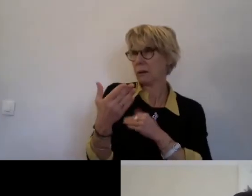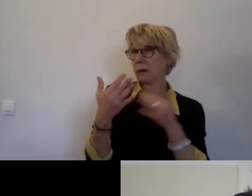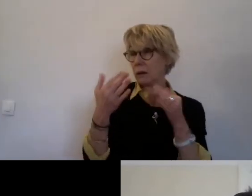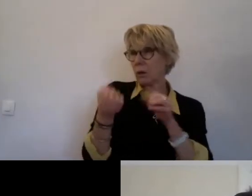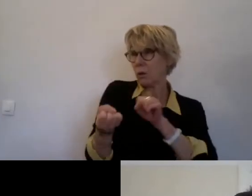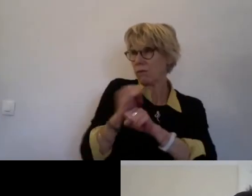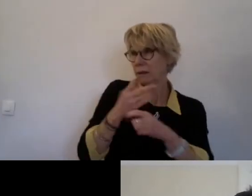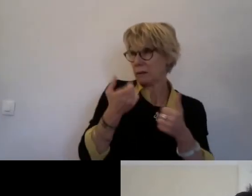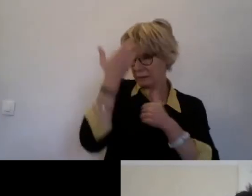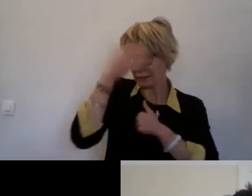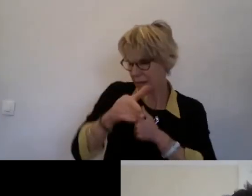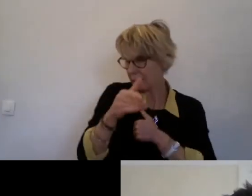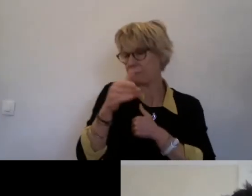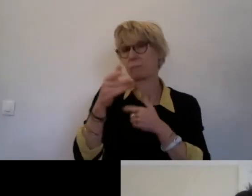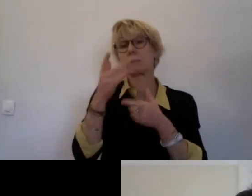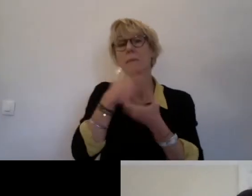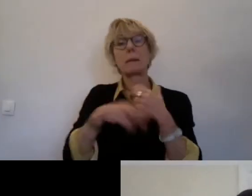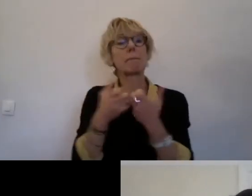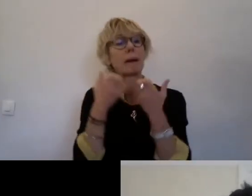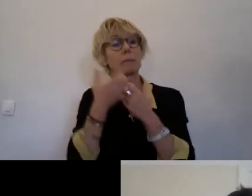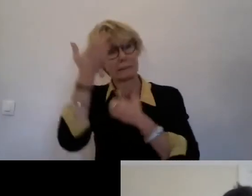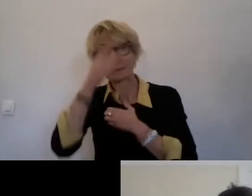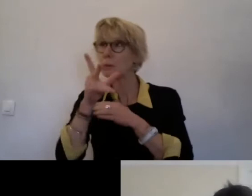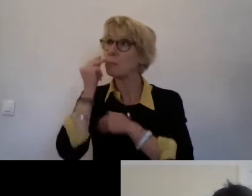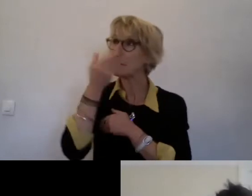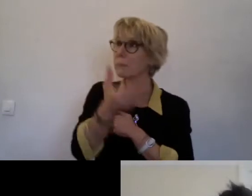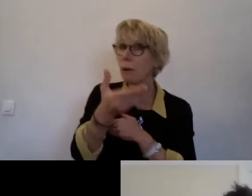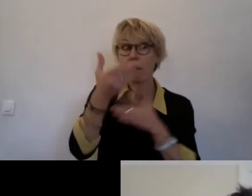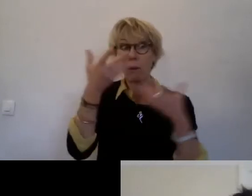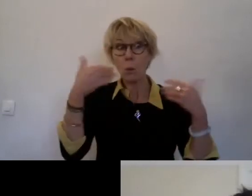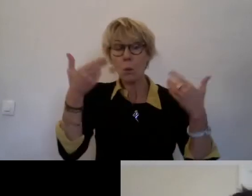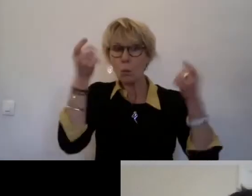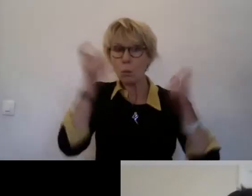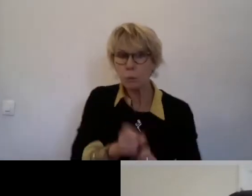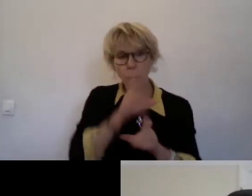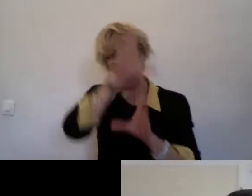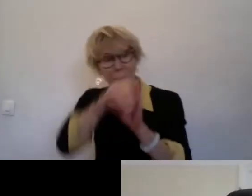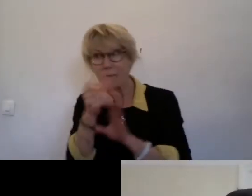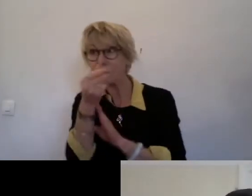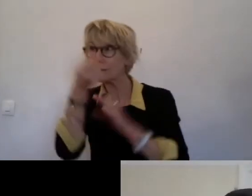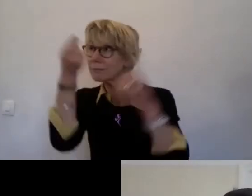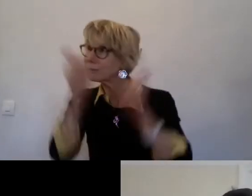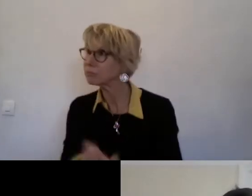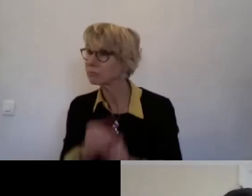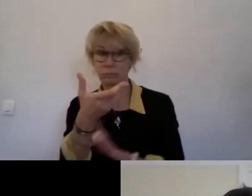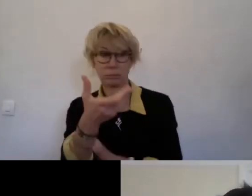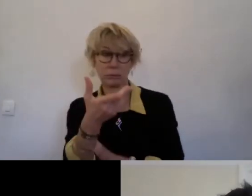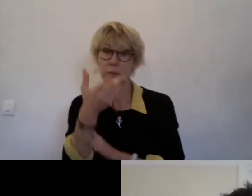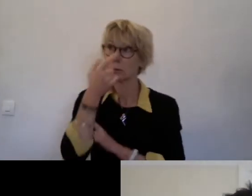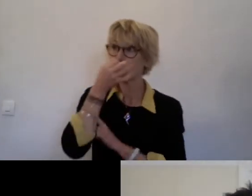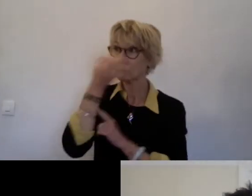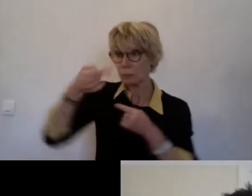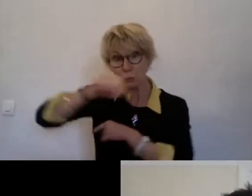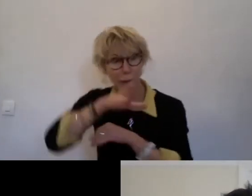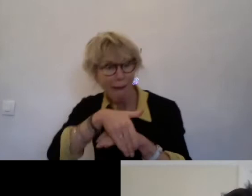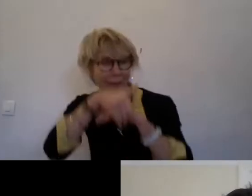par la crise sanitaire, notamment impactées humainement et financièrement, d'où l'intérêt de soutenir ces